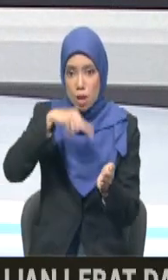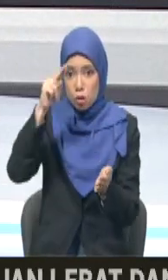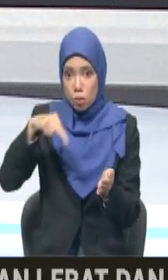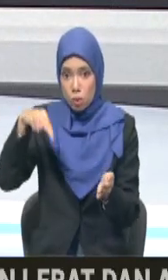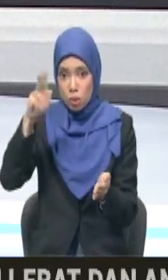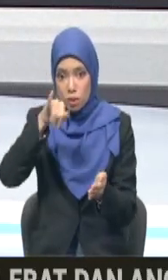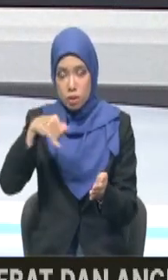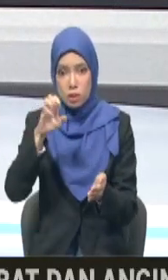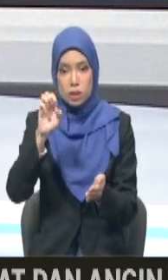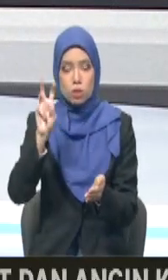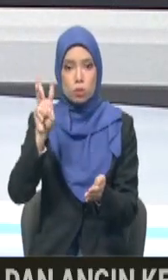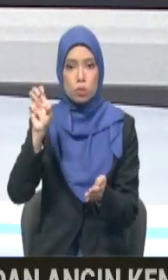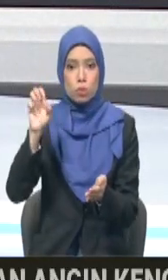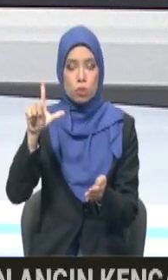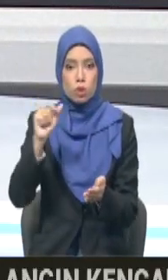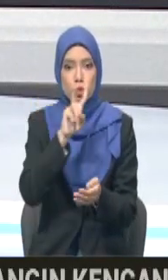2000